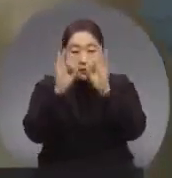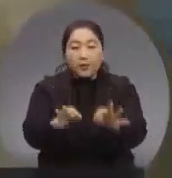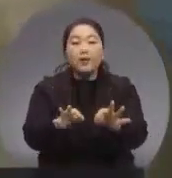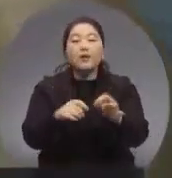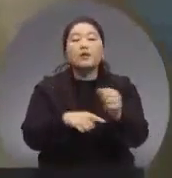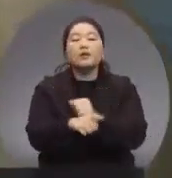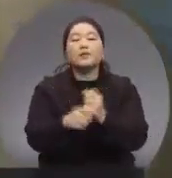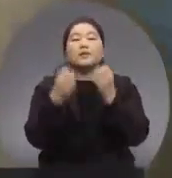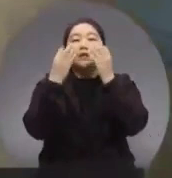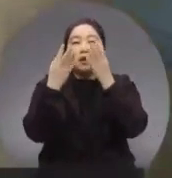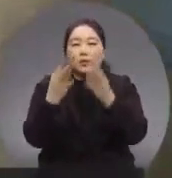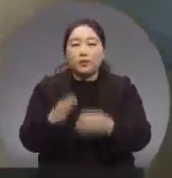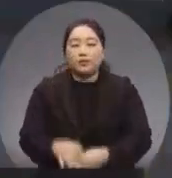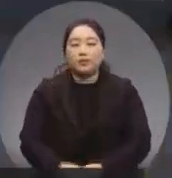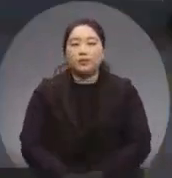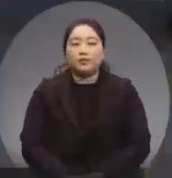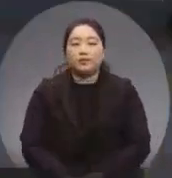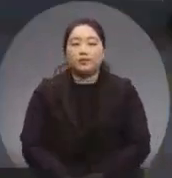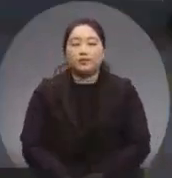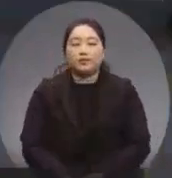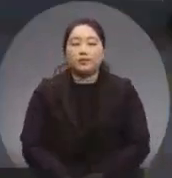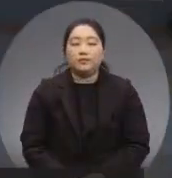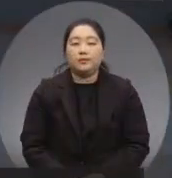행위에 새로움을 주는 겁니다